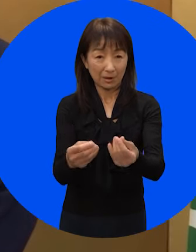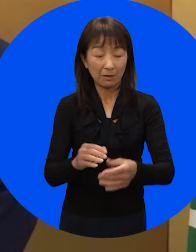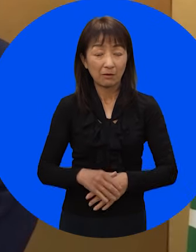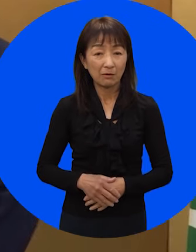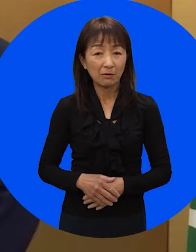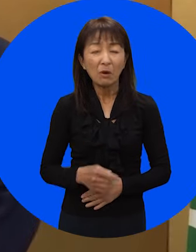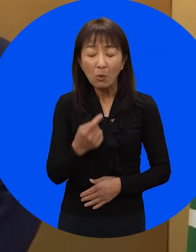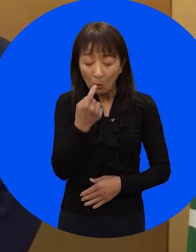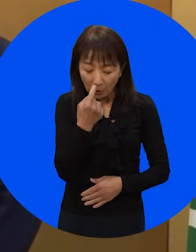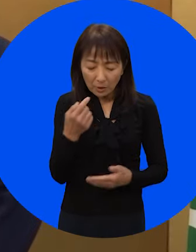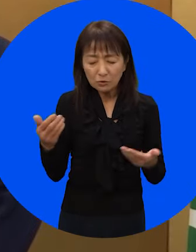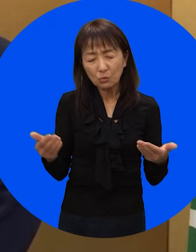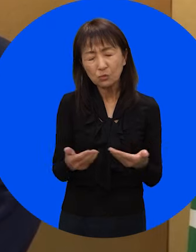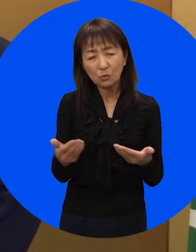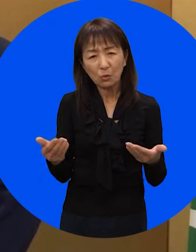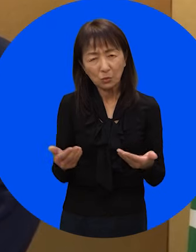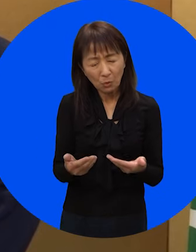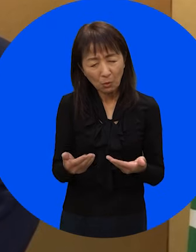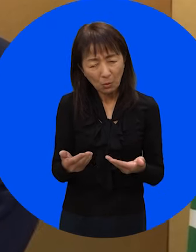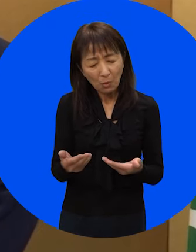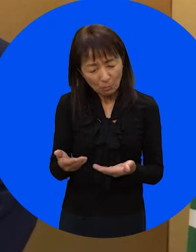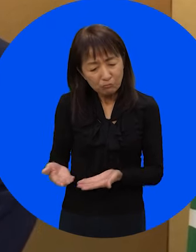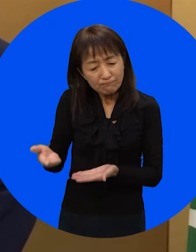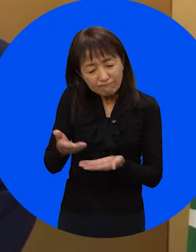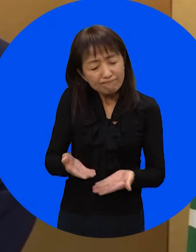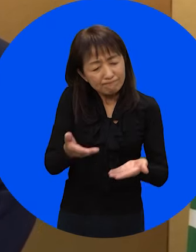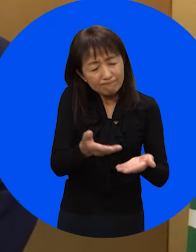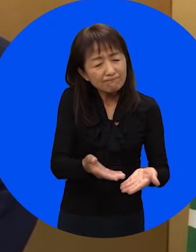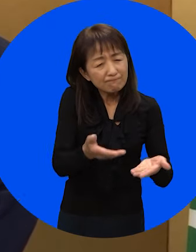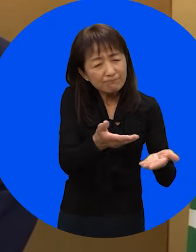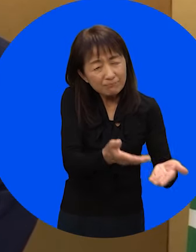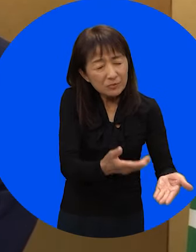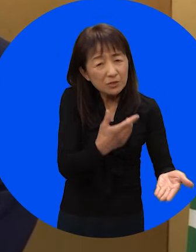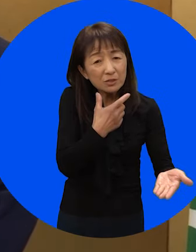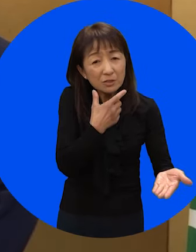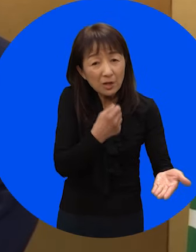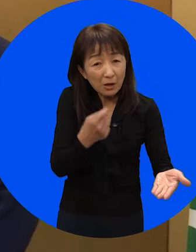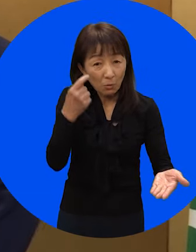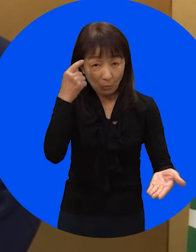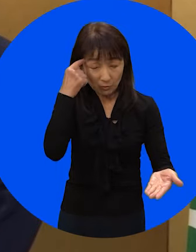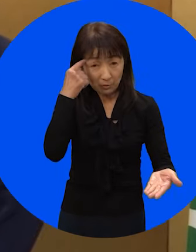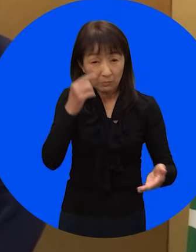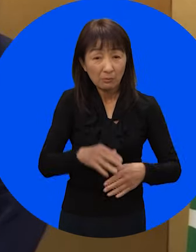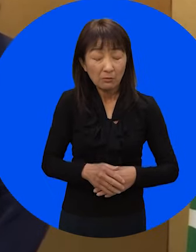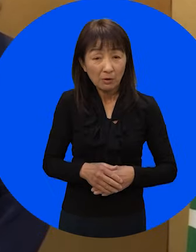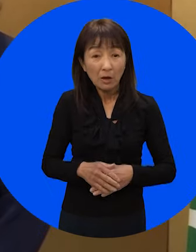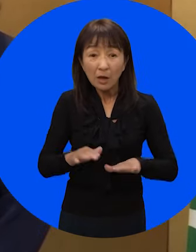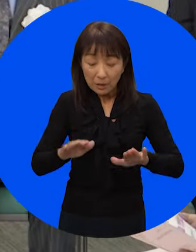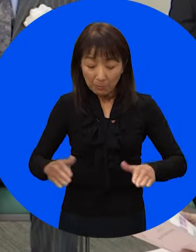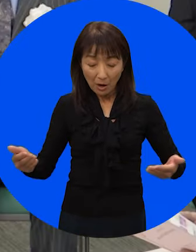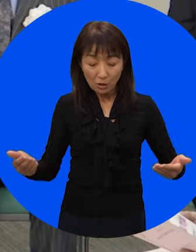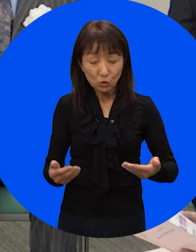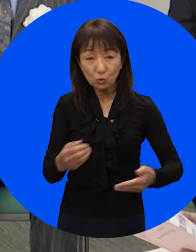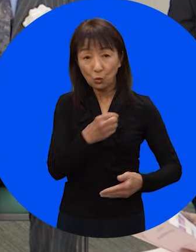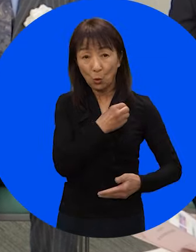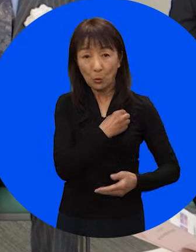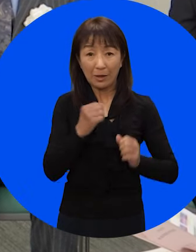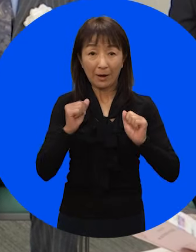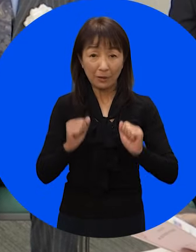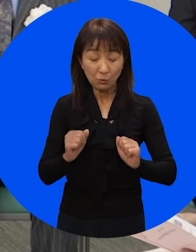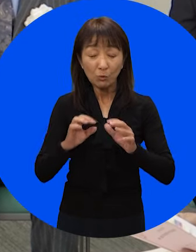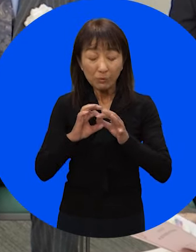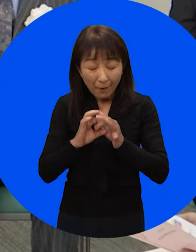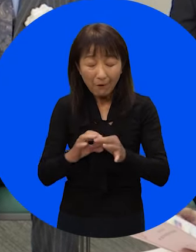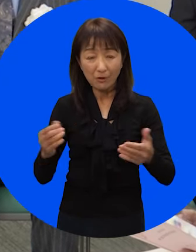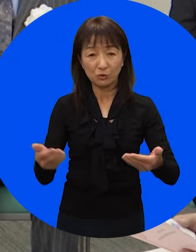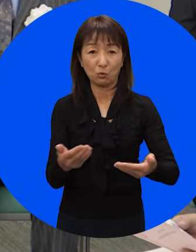したいなというような職業だと本当に今は重視しておりますので、まあ、ついてきてくれる従業員がいるからこそ今の私もいる